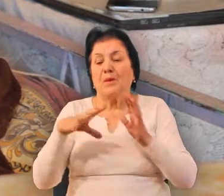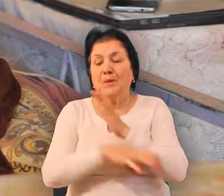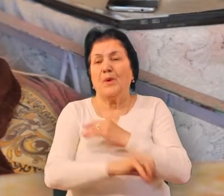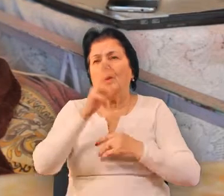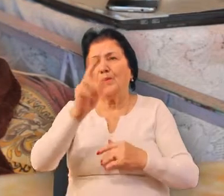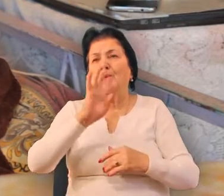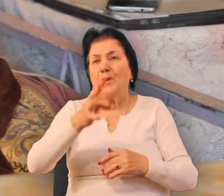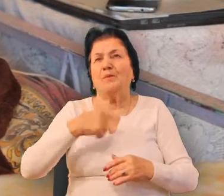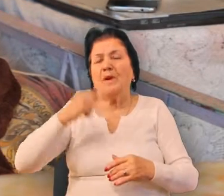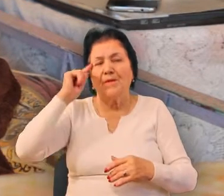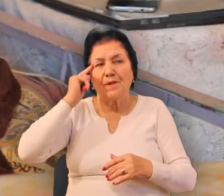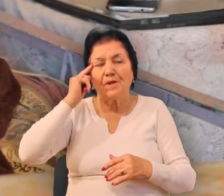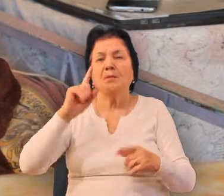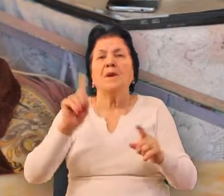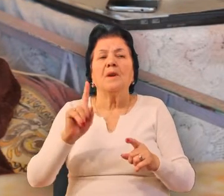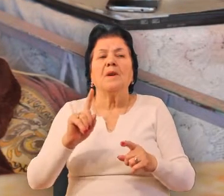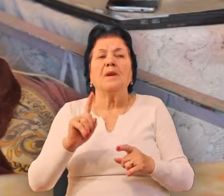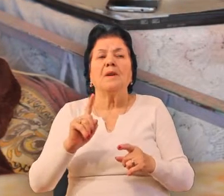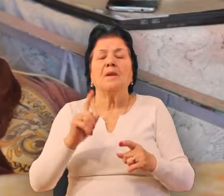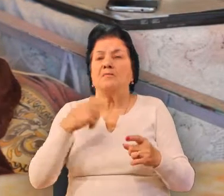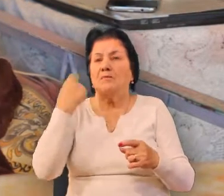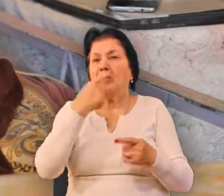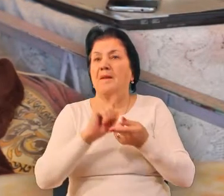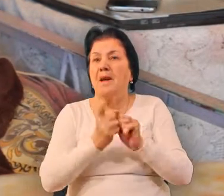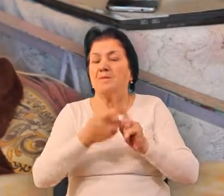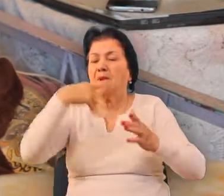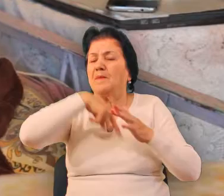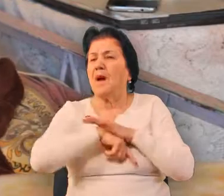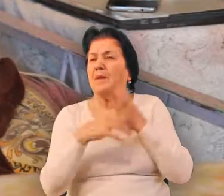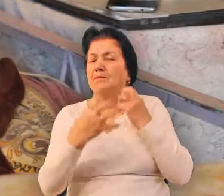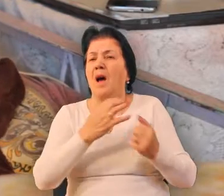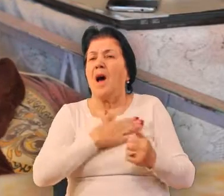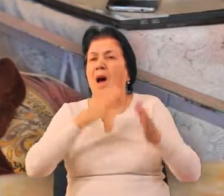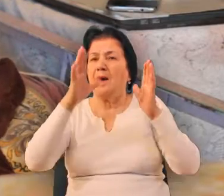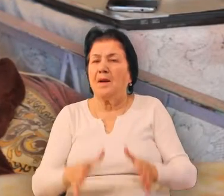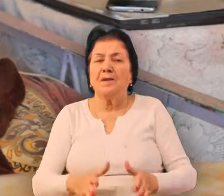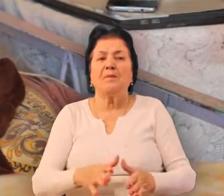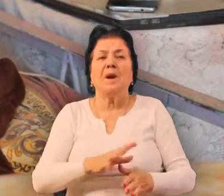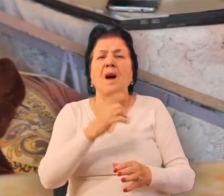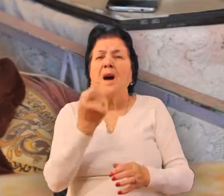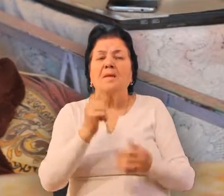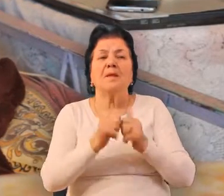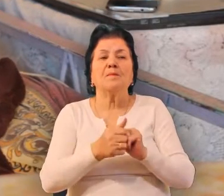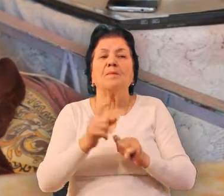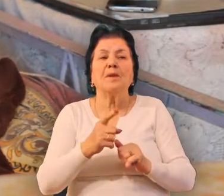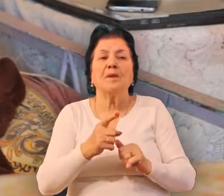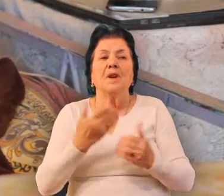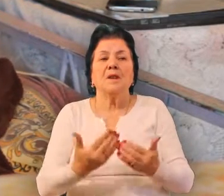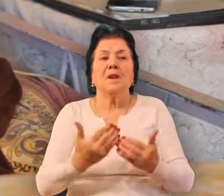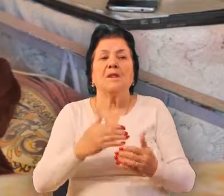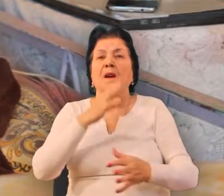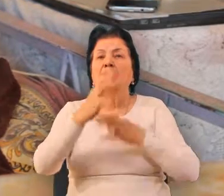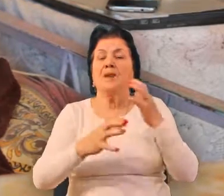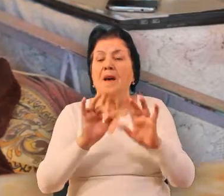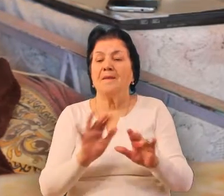son 3-4 ildə fikirləşmişəm ki, o da nəyə fikirləşmişəm, dəyişmişəm, daxili dünyama, xarakterimə az da olsa